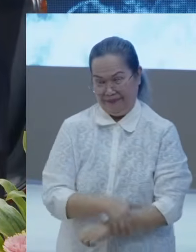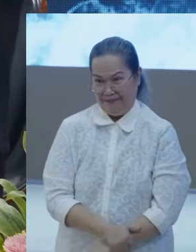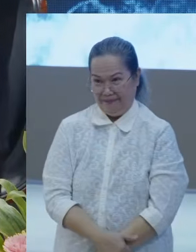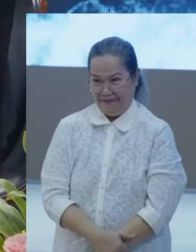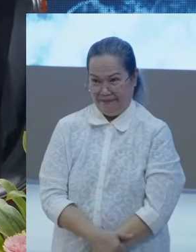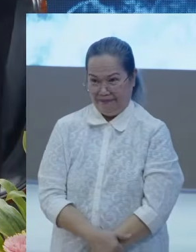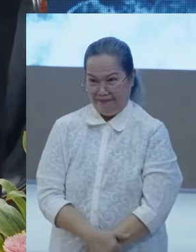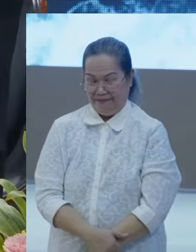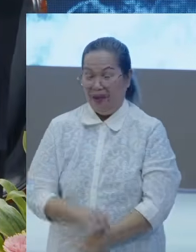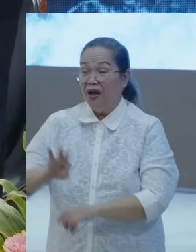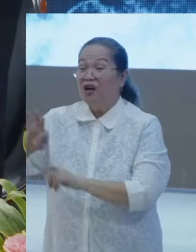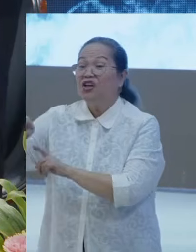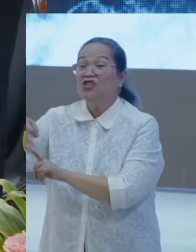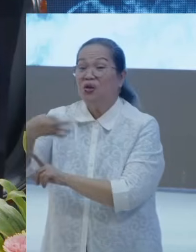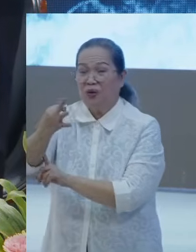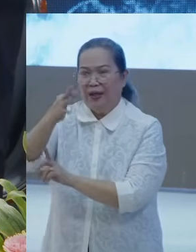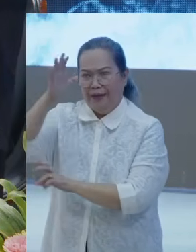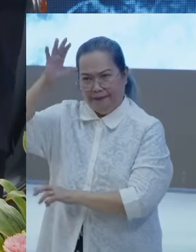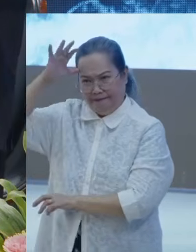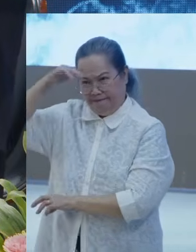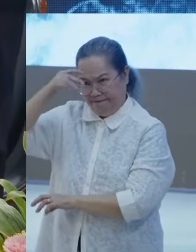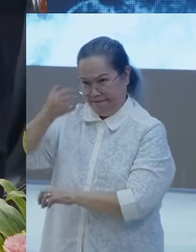ay pasaway.